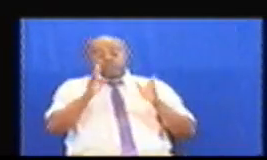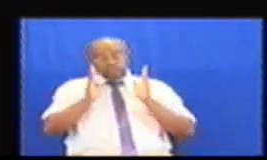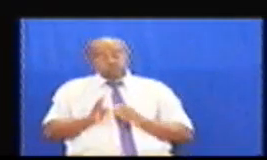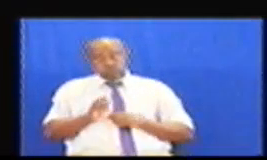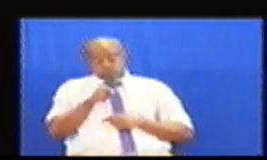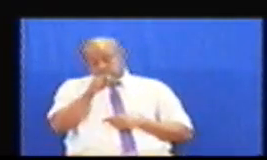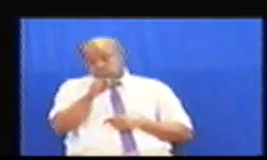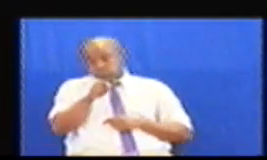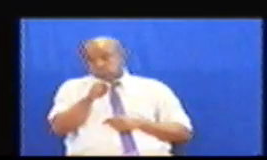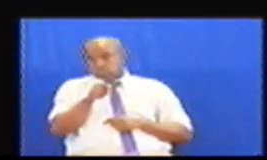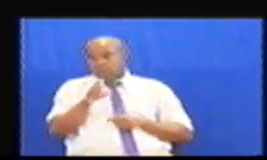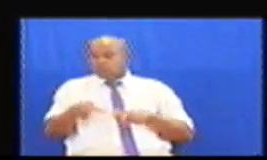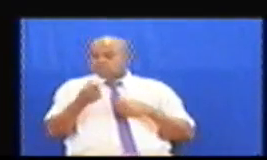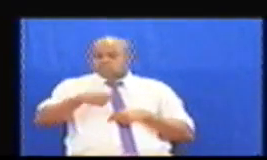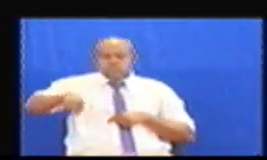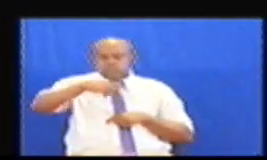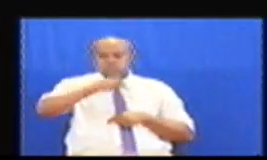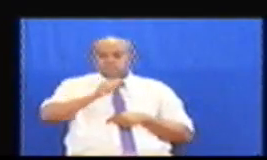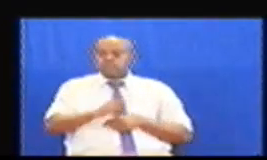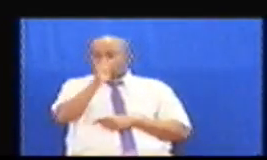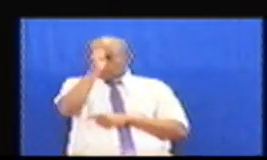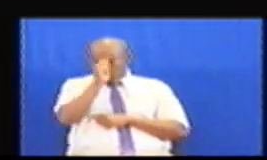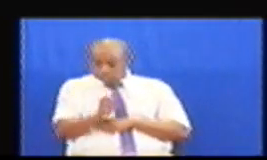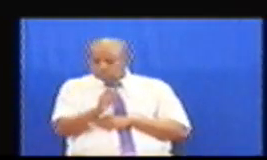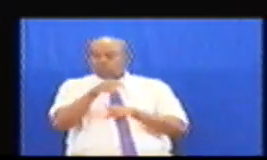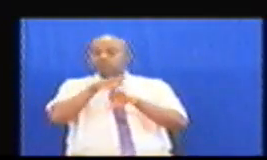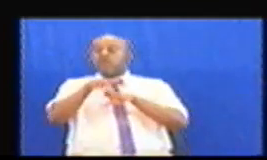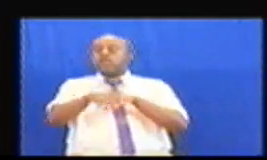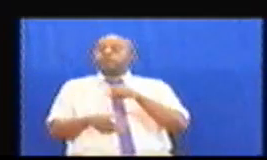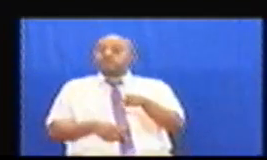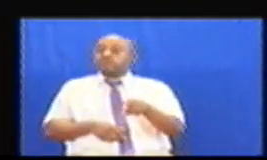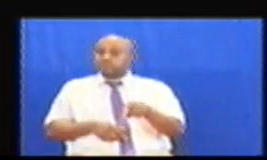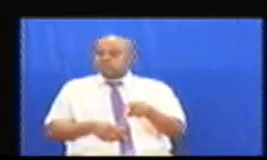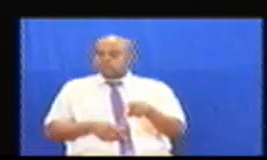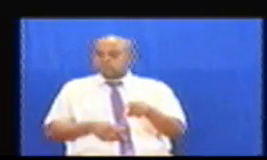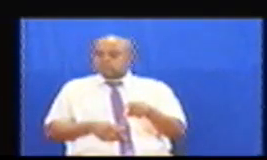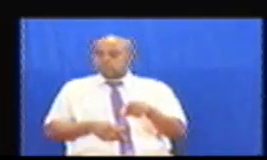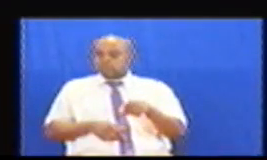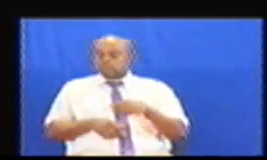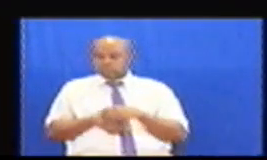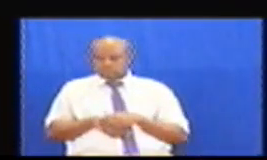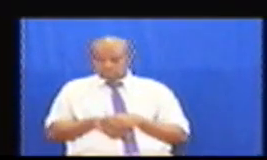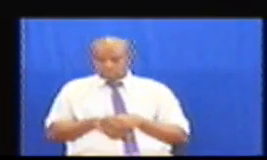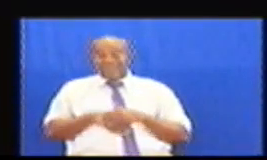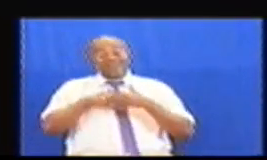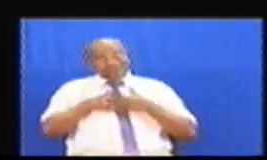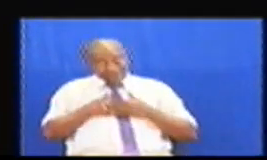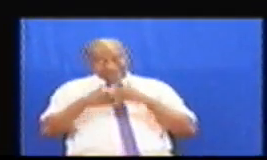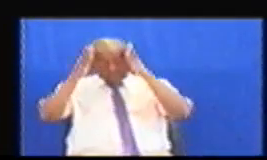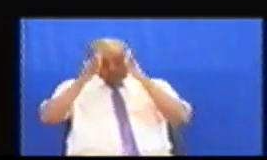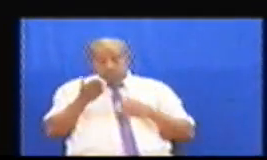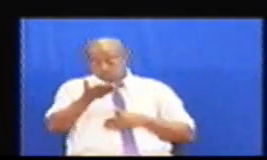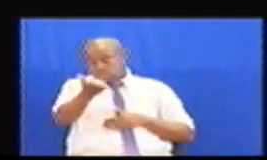kwa ujumla, lakini Watanzania tuna jukumu la kufanya. Asante sana. Jambo la kufanya kwa ajili ya kuhakikisha kwamba tunakabili tatizo. Asante sana Mheshimiwa. Asante